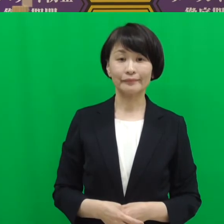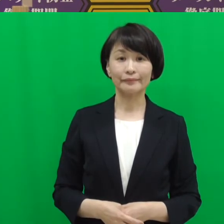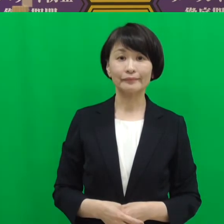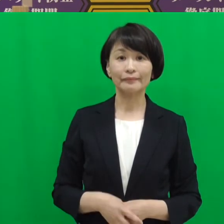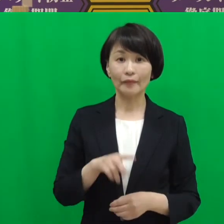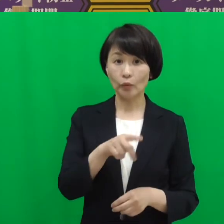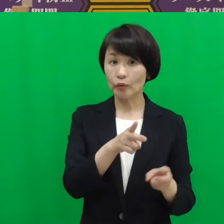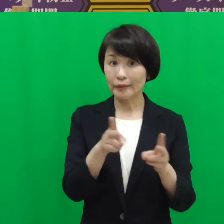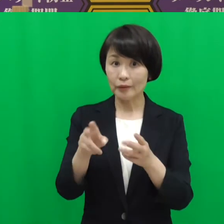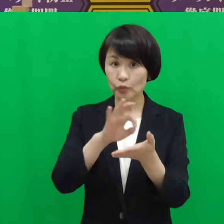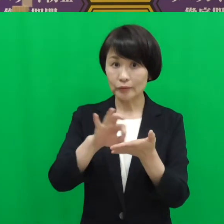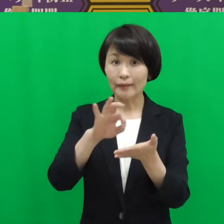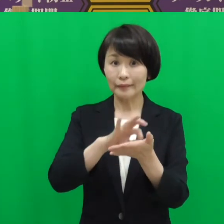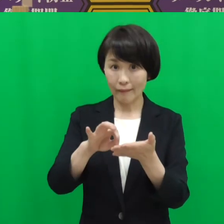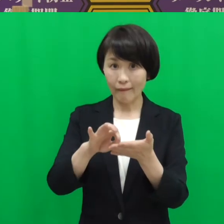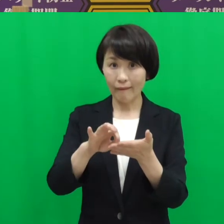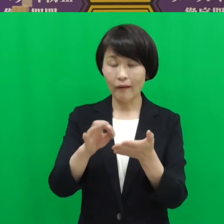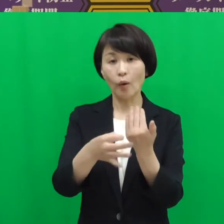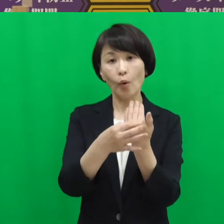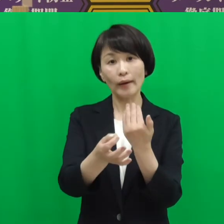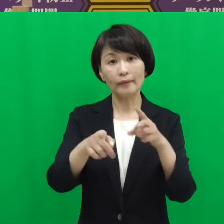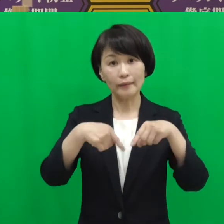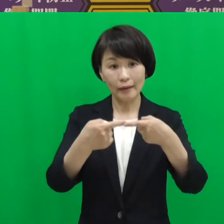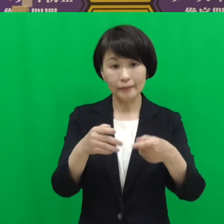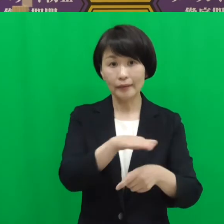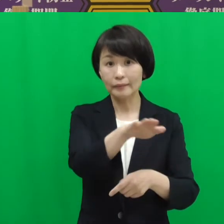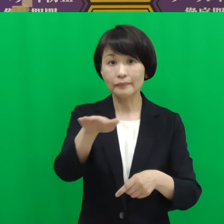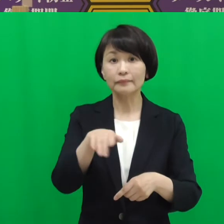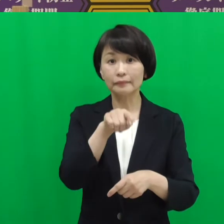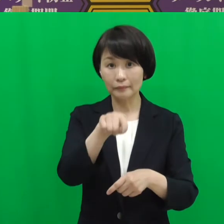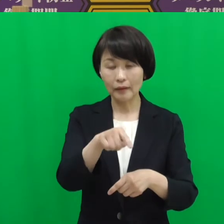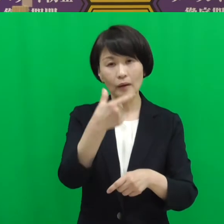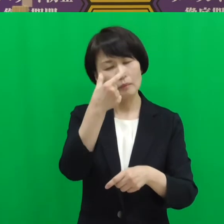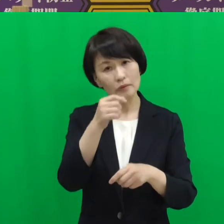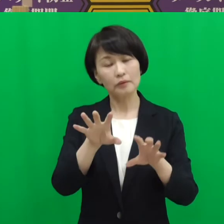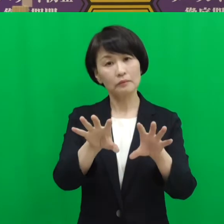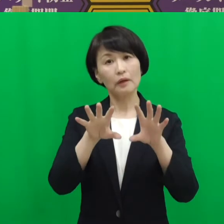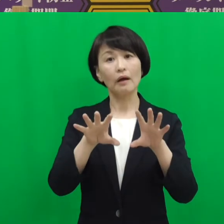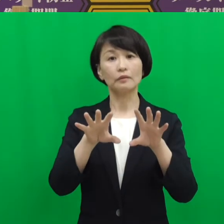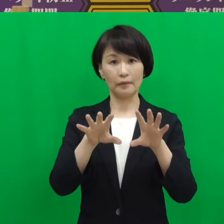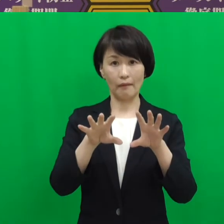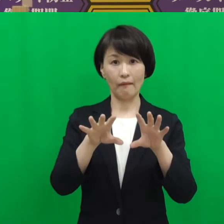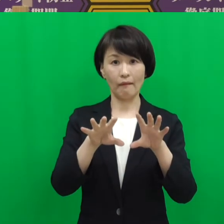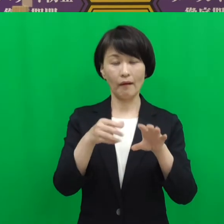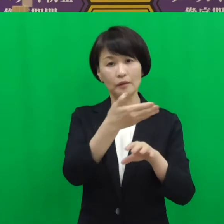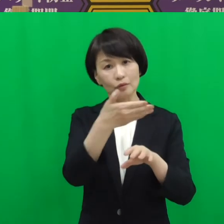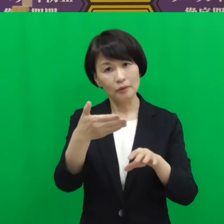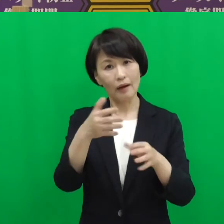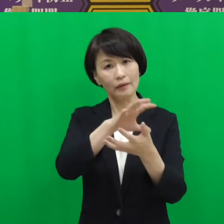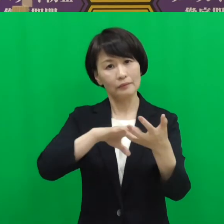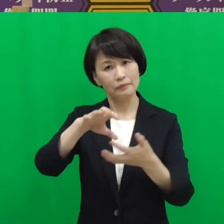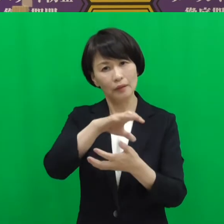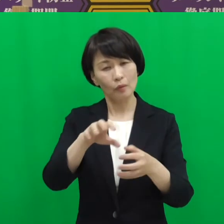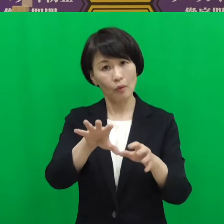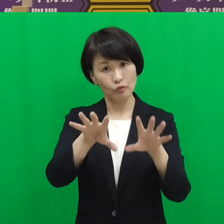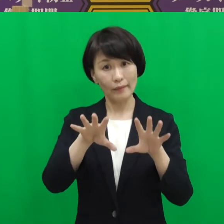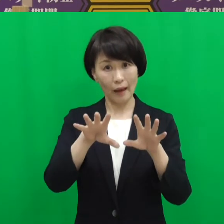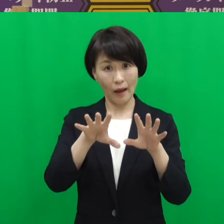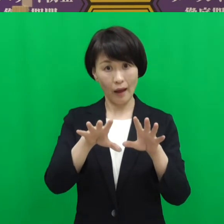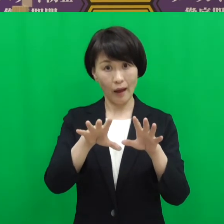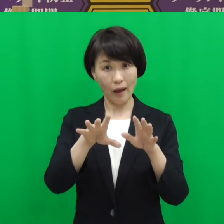この制度を使って保険に加入した人がですね、もし被災をされた、地震や水害に被災された場合でもですね、当